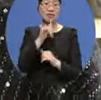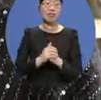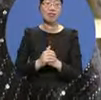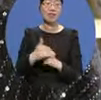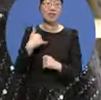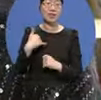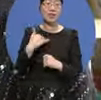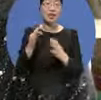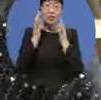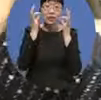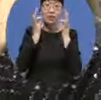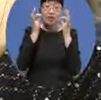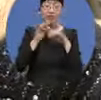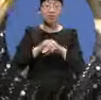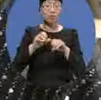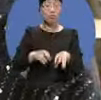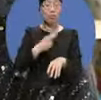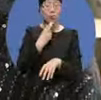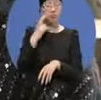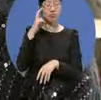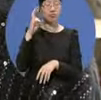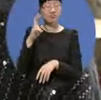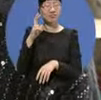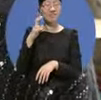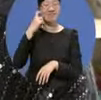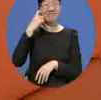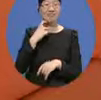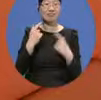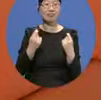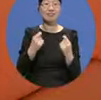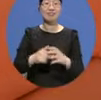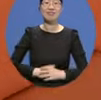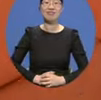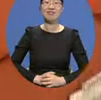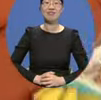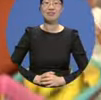내가 노력이 그래도 헛되지는 않았구나 그런 걸 한 번씩 느껴요.